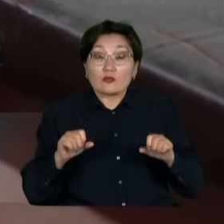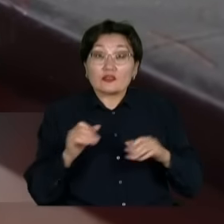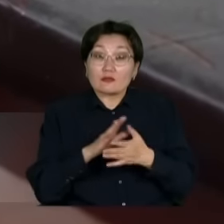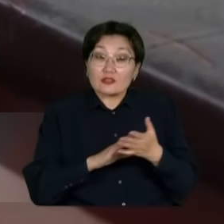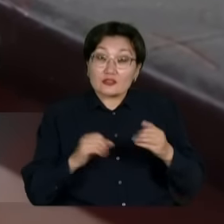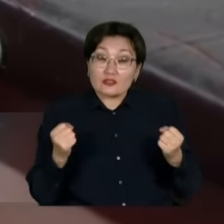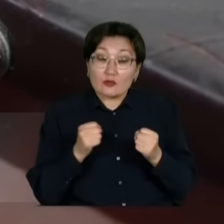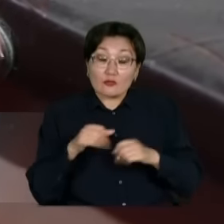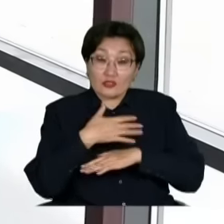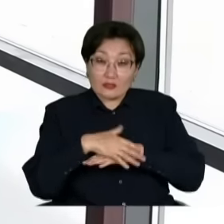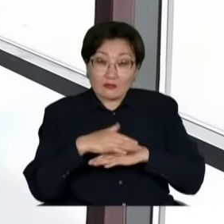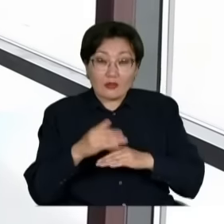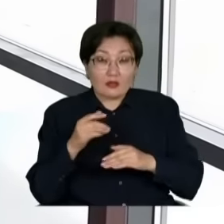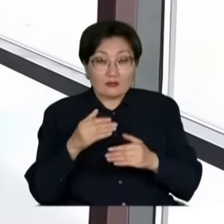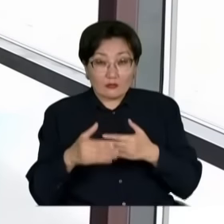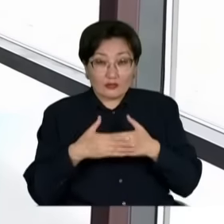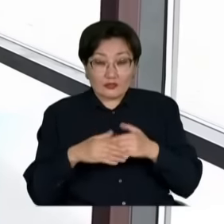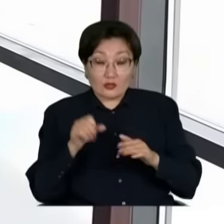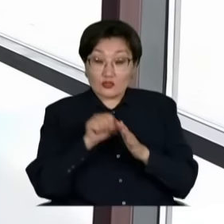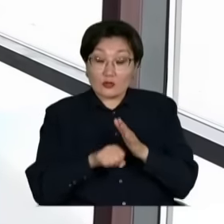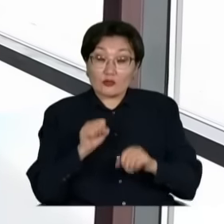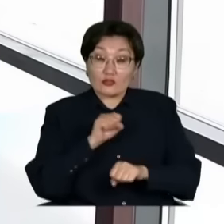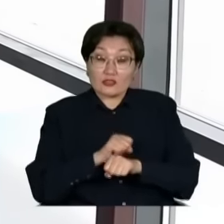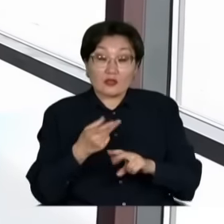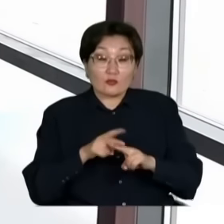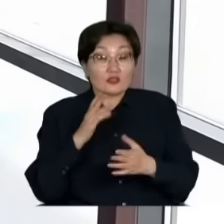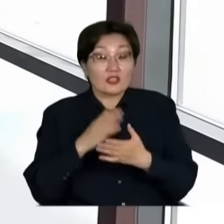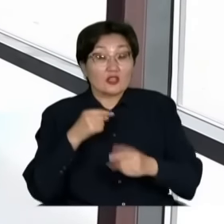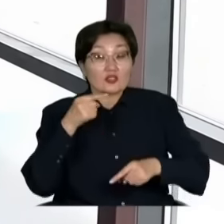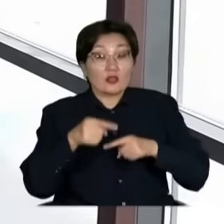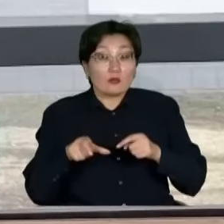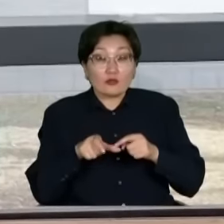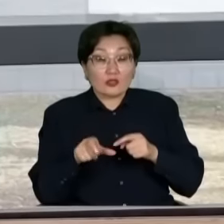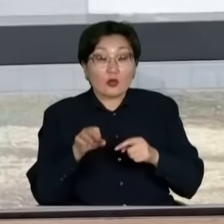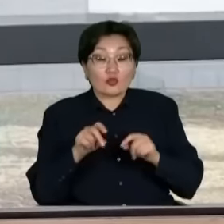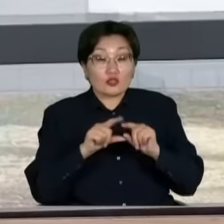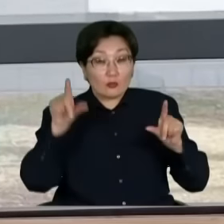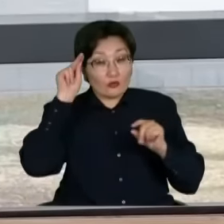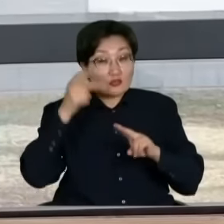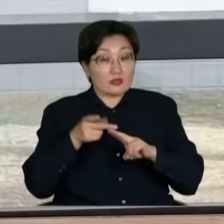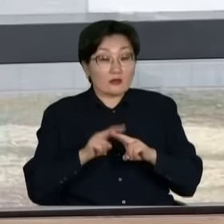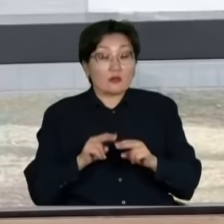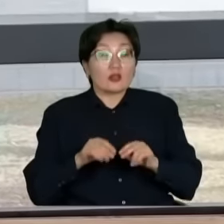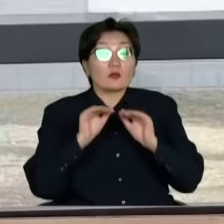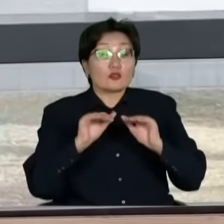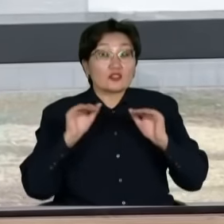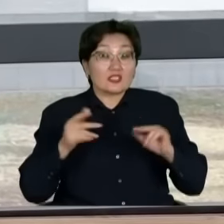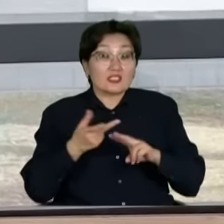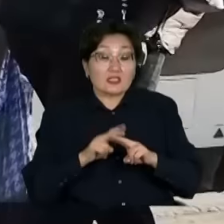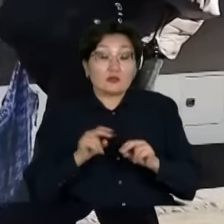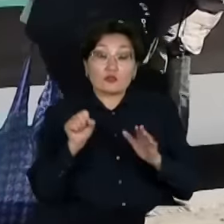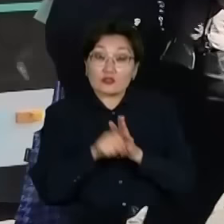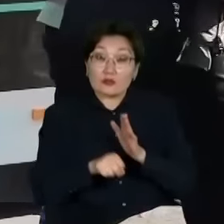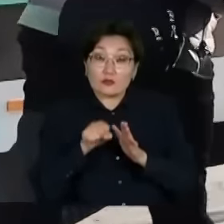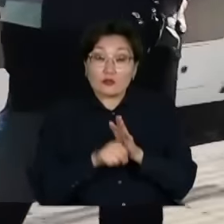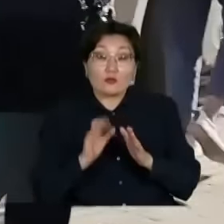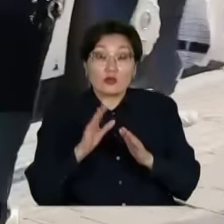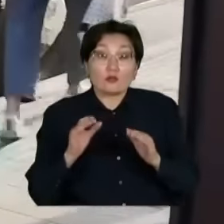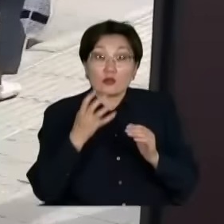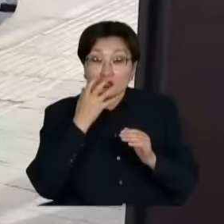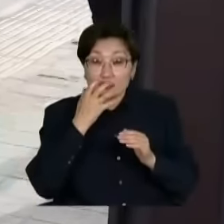более в преддверии зимы стоит отметить остановка эта находится через дорогу от школы поэтому учащиеся этой зимой видимо будут